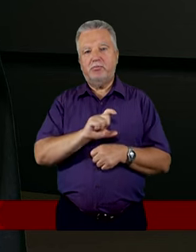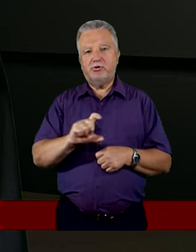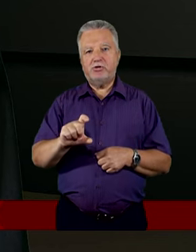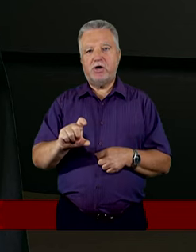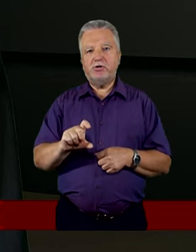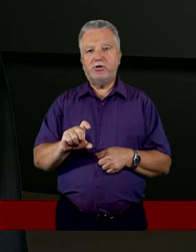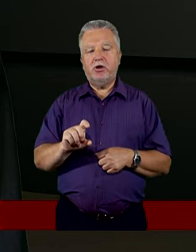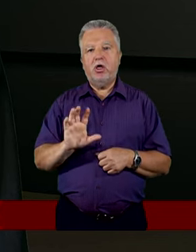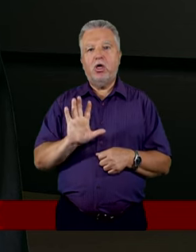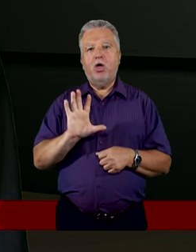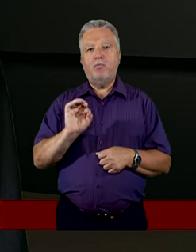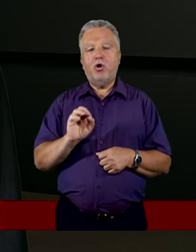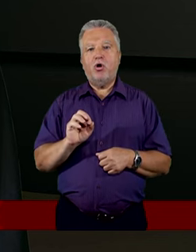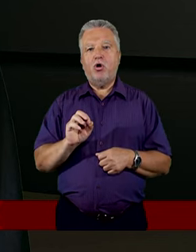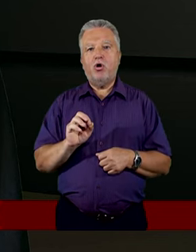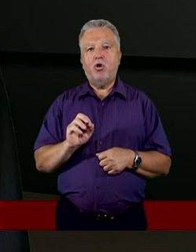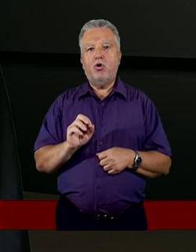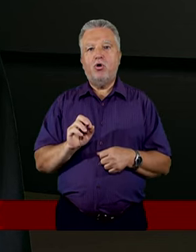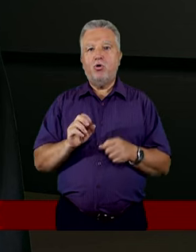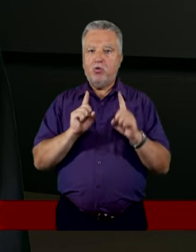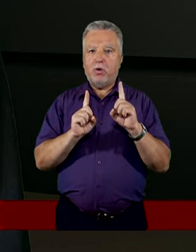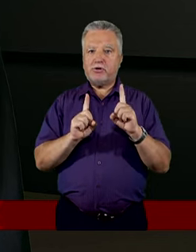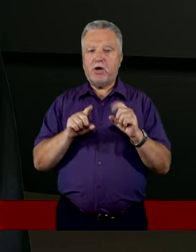czasie, bo czuwanie to takie